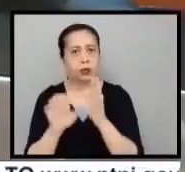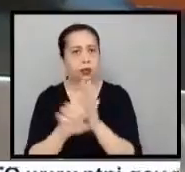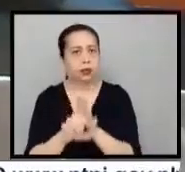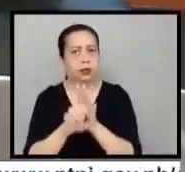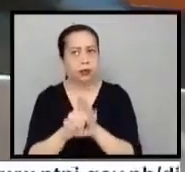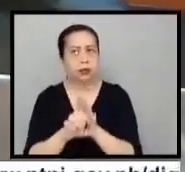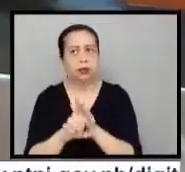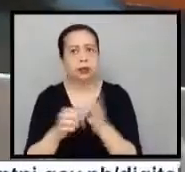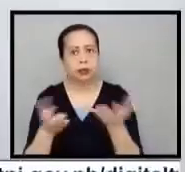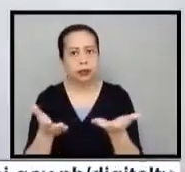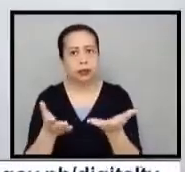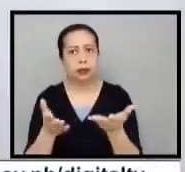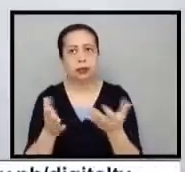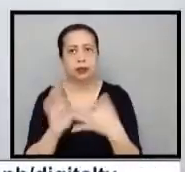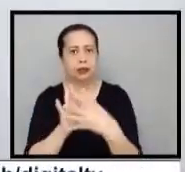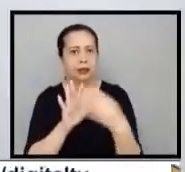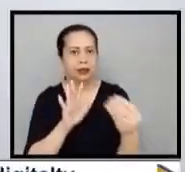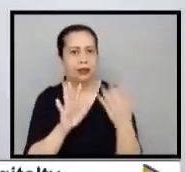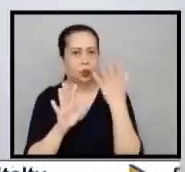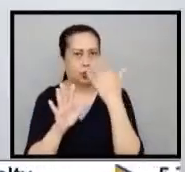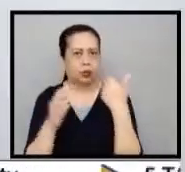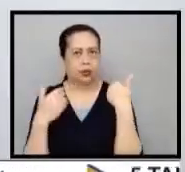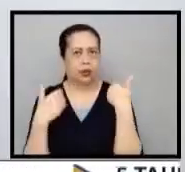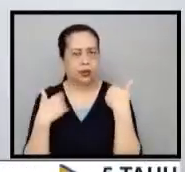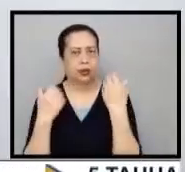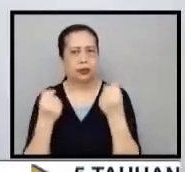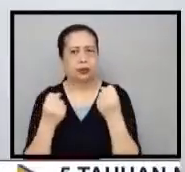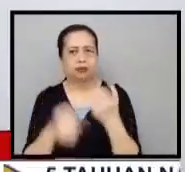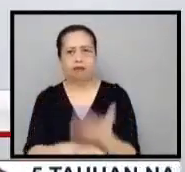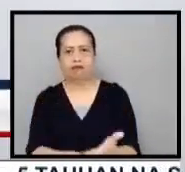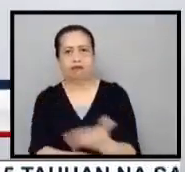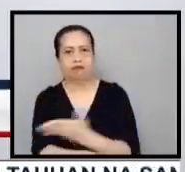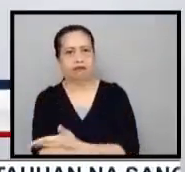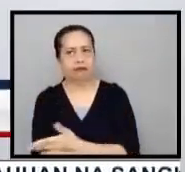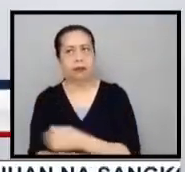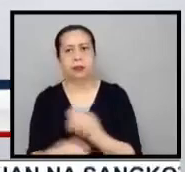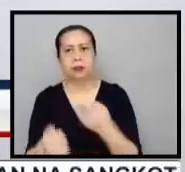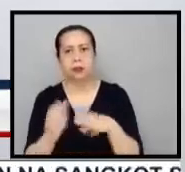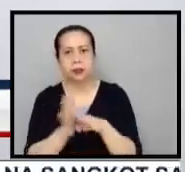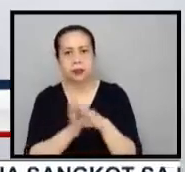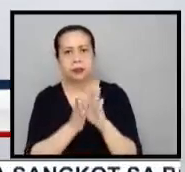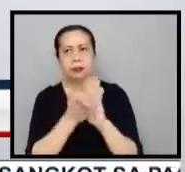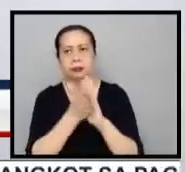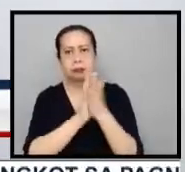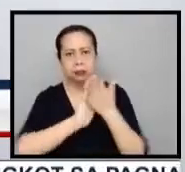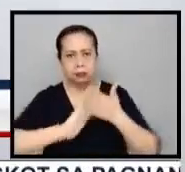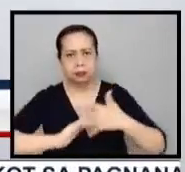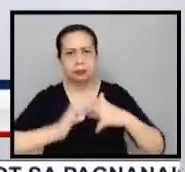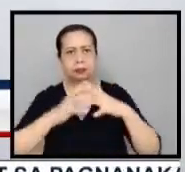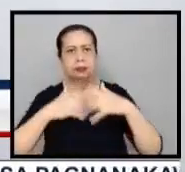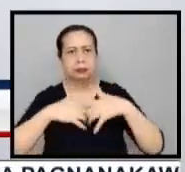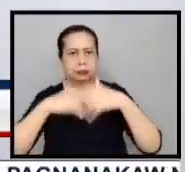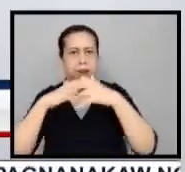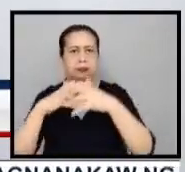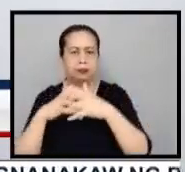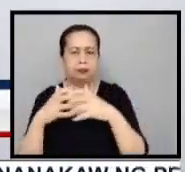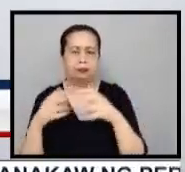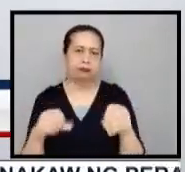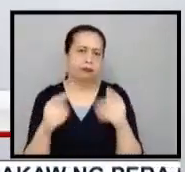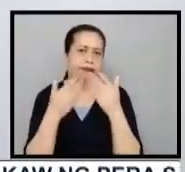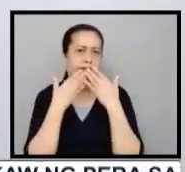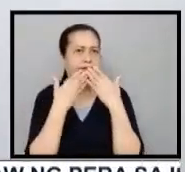nagiging magandang halimbawa tayo kasi nagkakaroon tayo ng malaking progress sa ating mga peace building efforts. Of course, we give credit sa